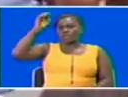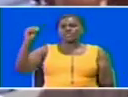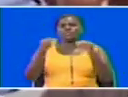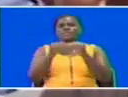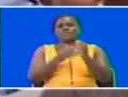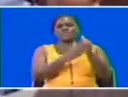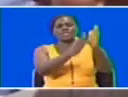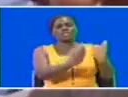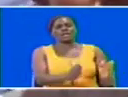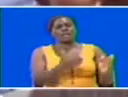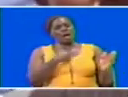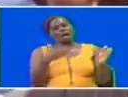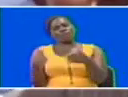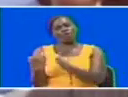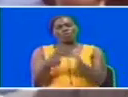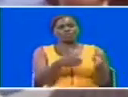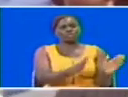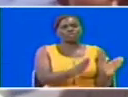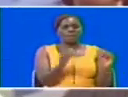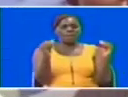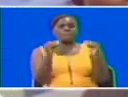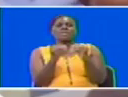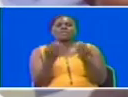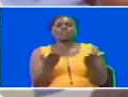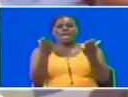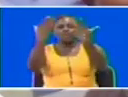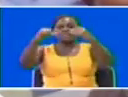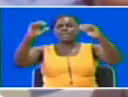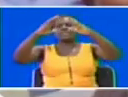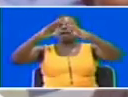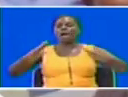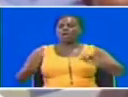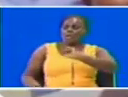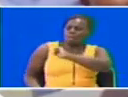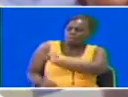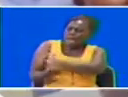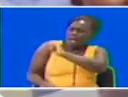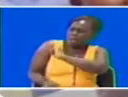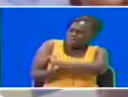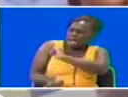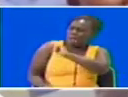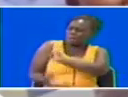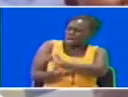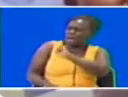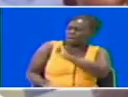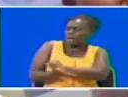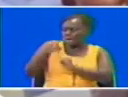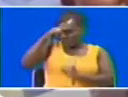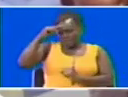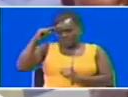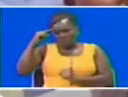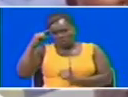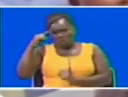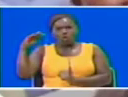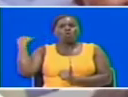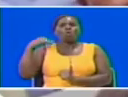Na kama iko na nafasi, tunaomba tuje tukutane na wewe katika State House, ndio tukueleze ile mambo iko hapa chini, ni kwa sababu iko na ukora